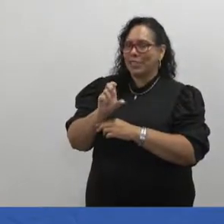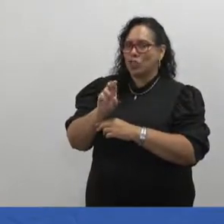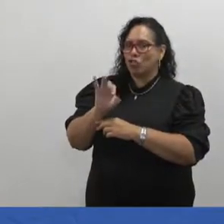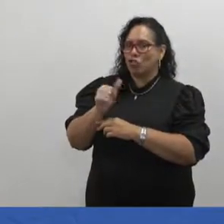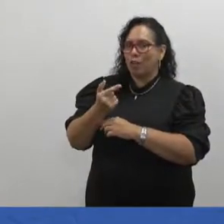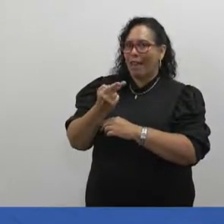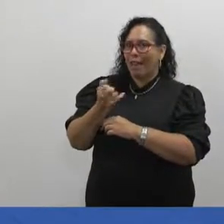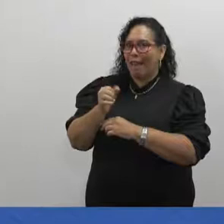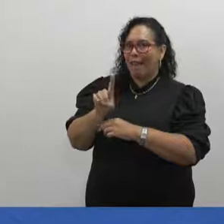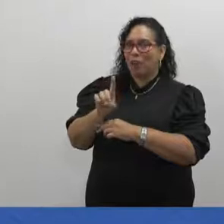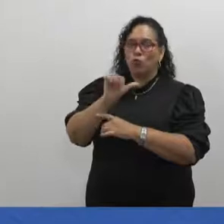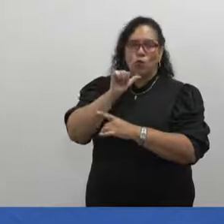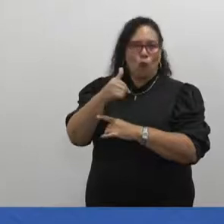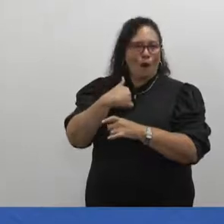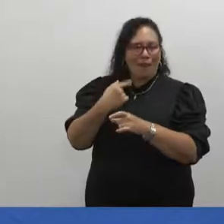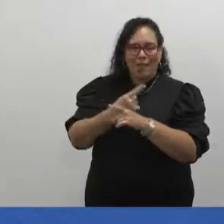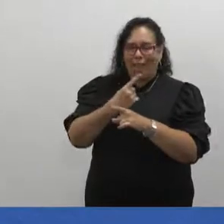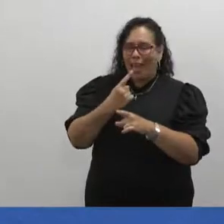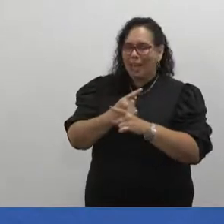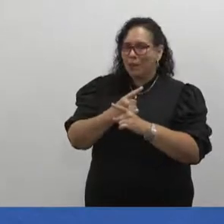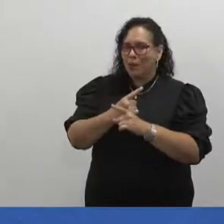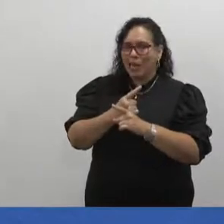sự vật lại để quan ai